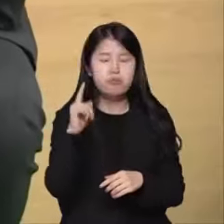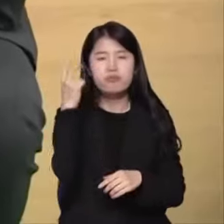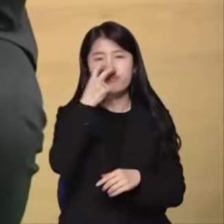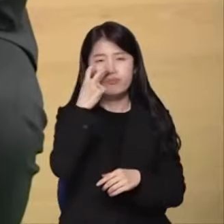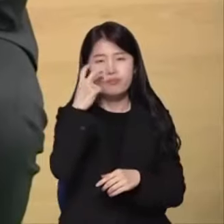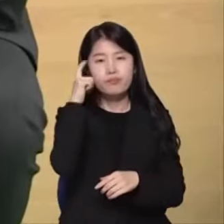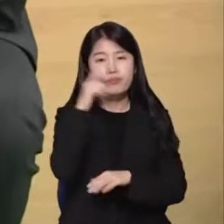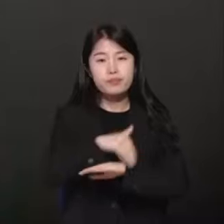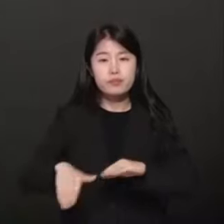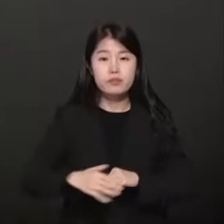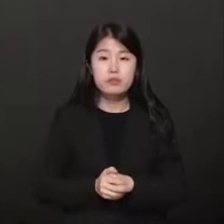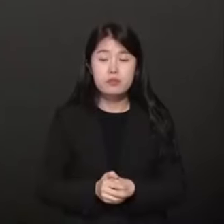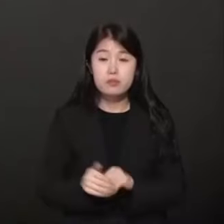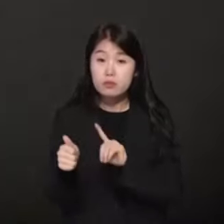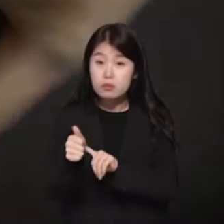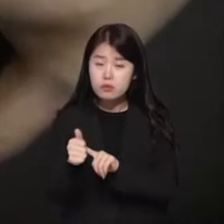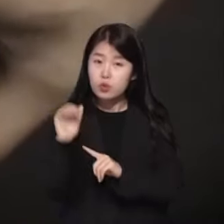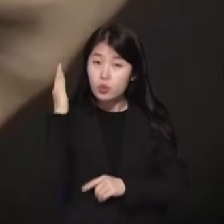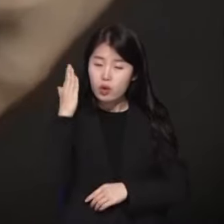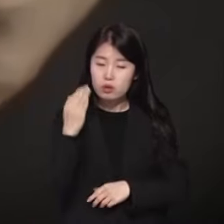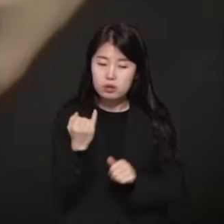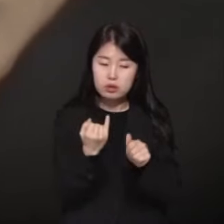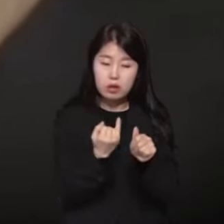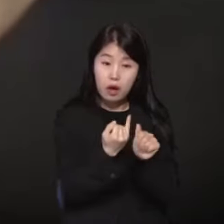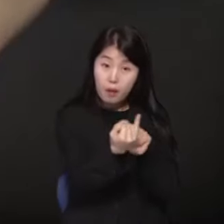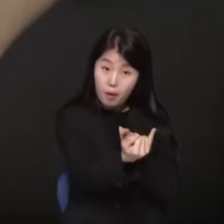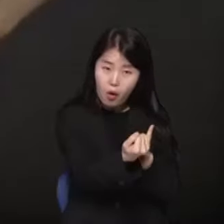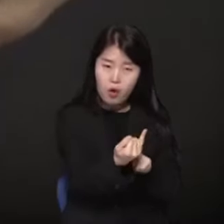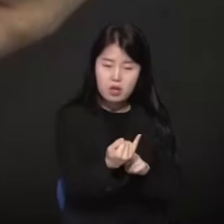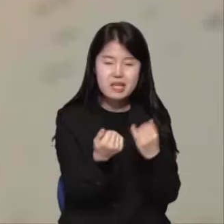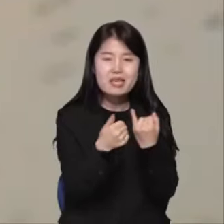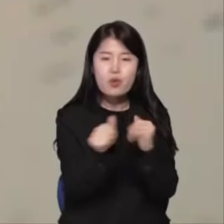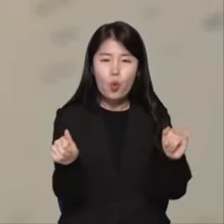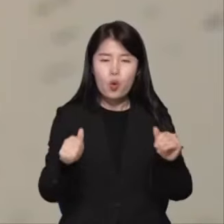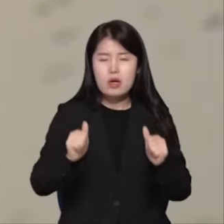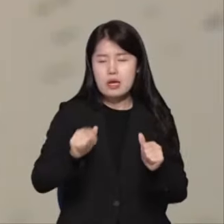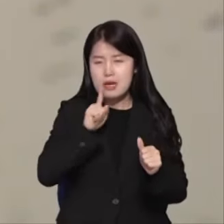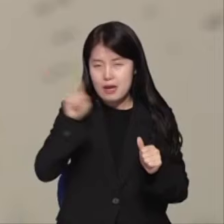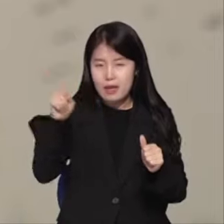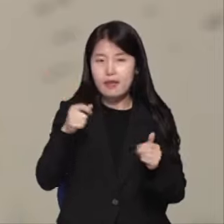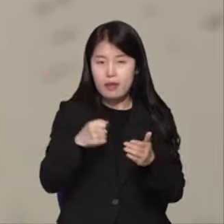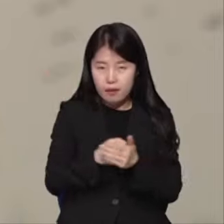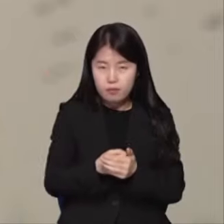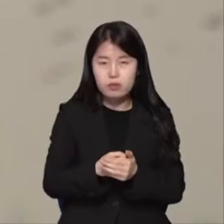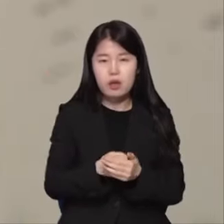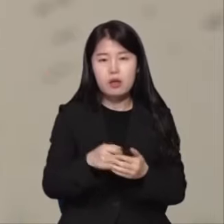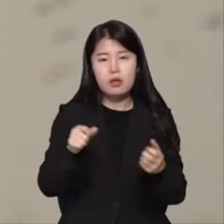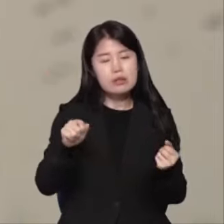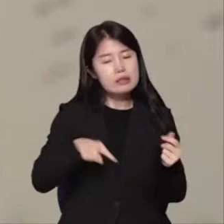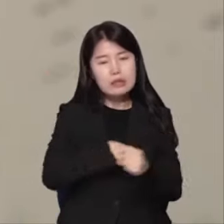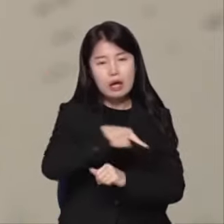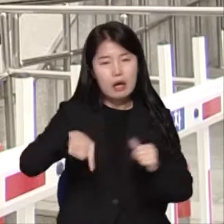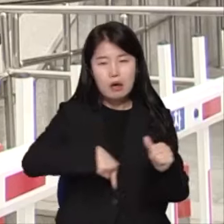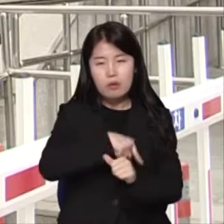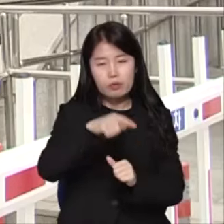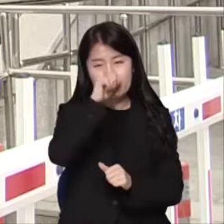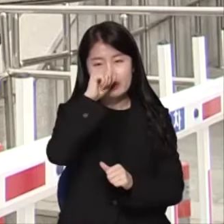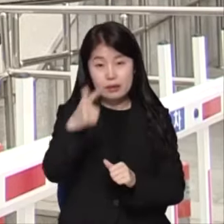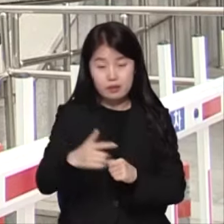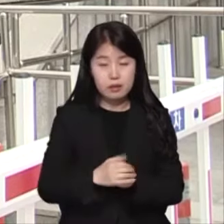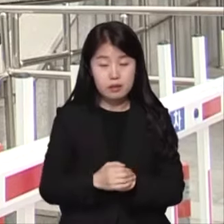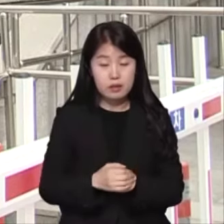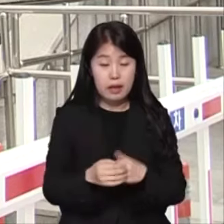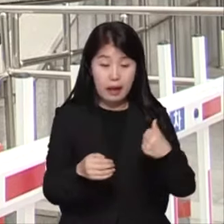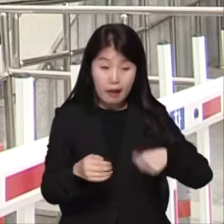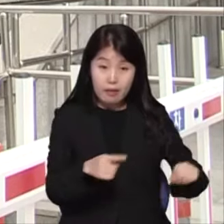경찰 조사 결과 A씨는 최근 부인과 이혼 소송을 하며 불화가 있었던 것으로 드러났습니다. 흉기에 찔린 아들은